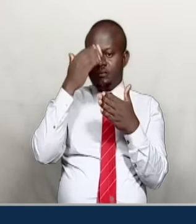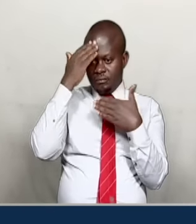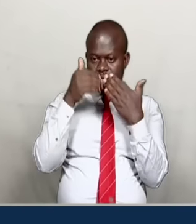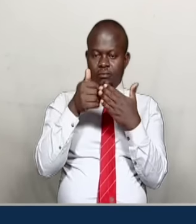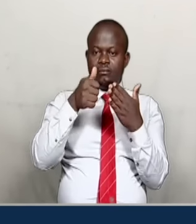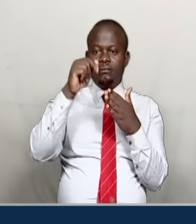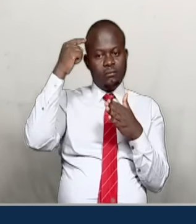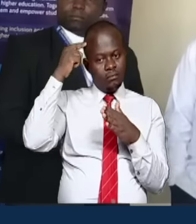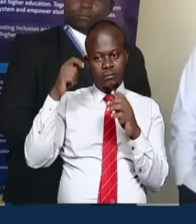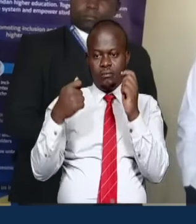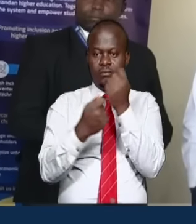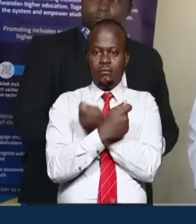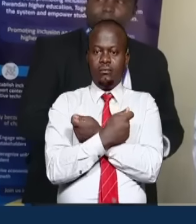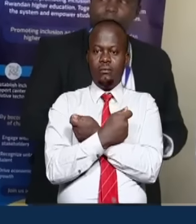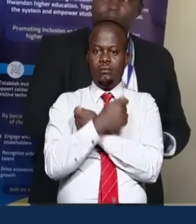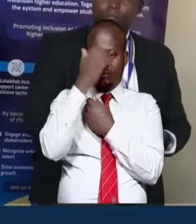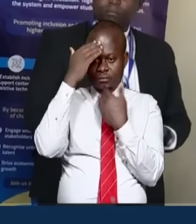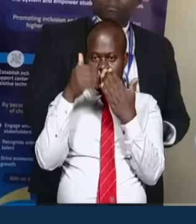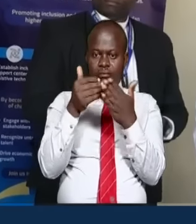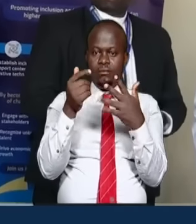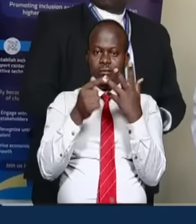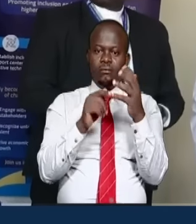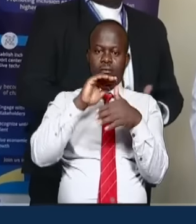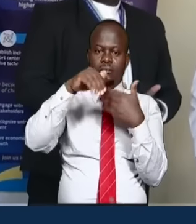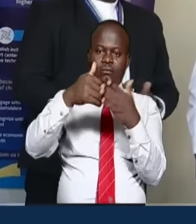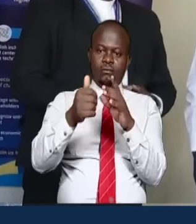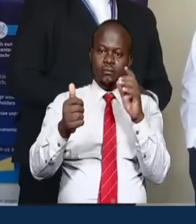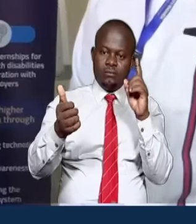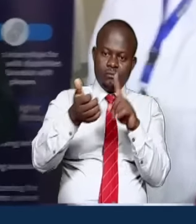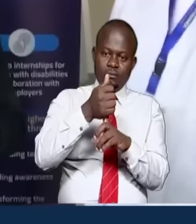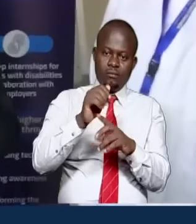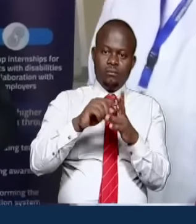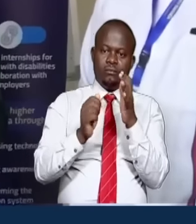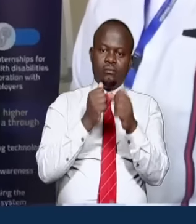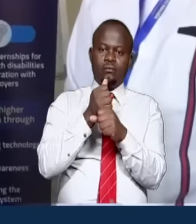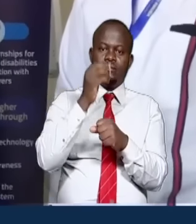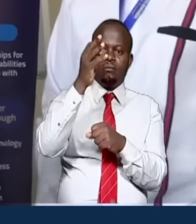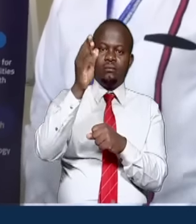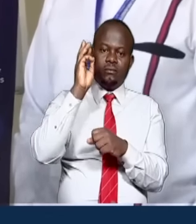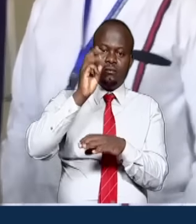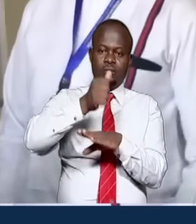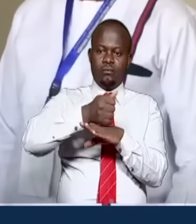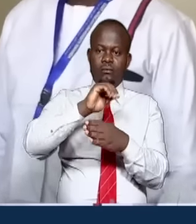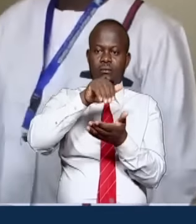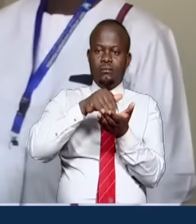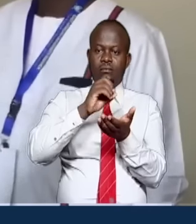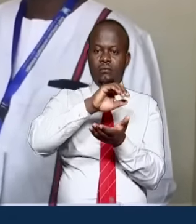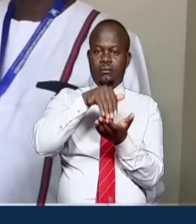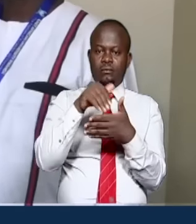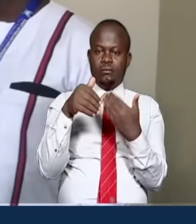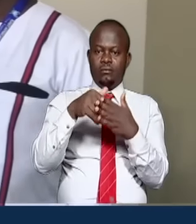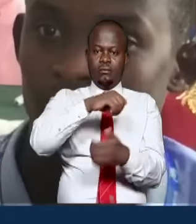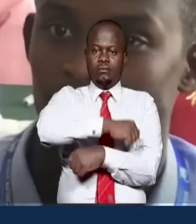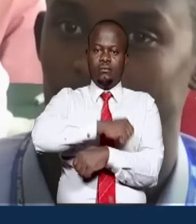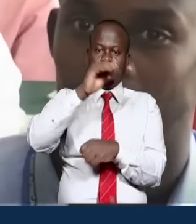iyo myumvire igende ihinduka. Kugira ngo kandi ibi byose bizagerweho ngo nuko guhera mu mwaka utaha hazajyaho ibigo cyangwa se centers mu mashuri